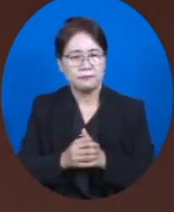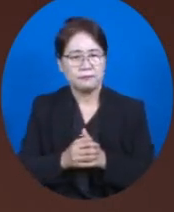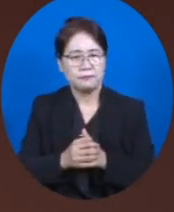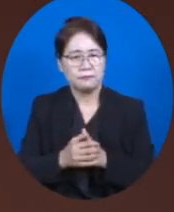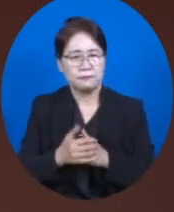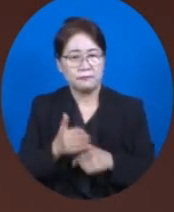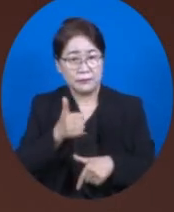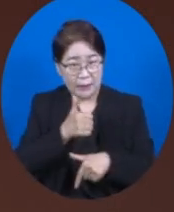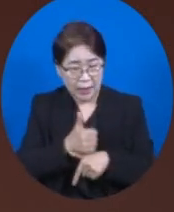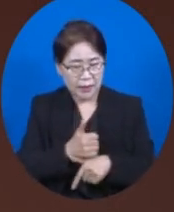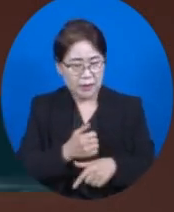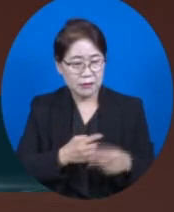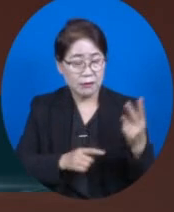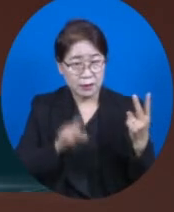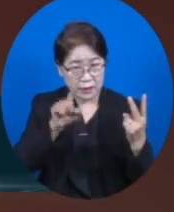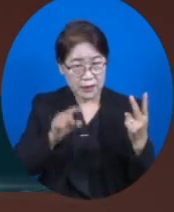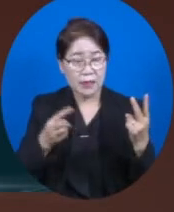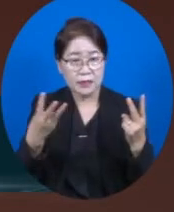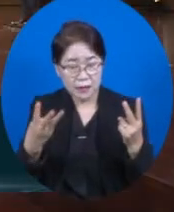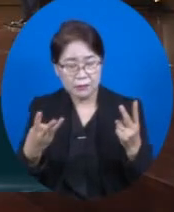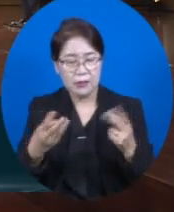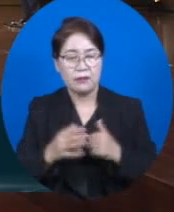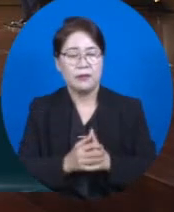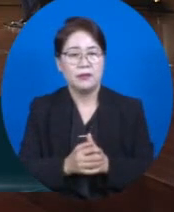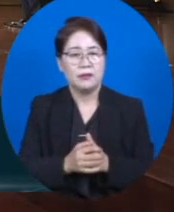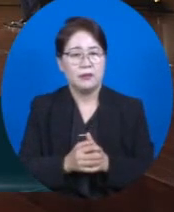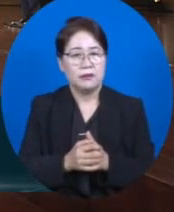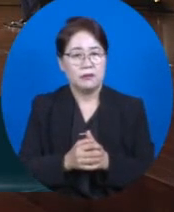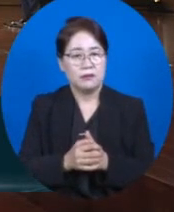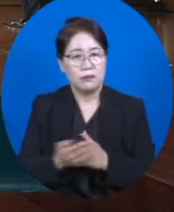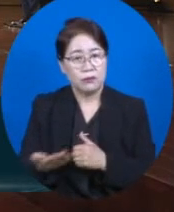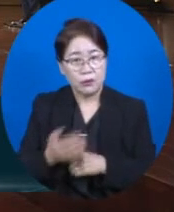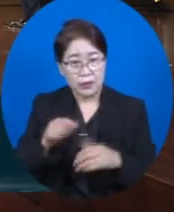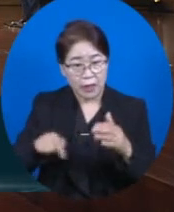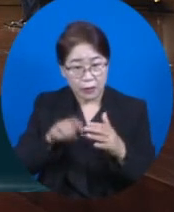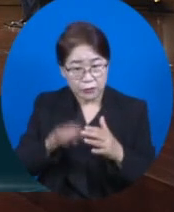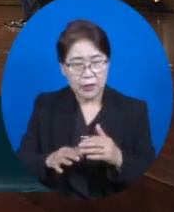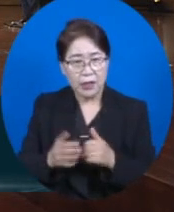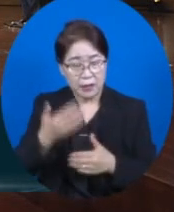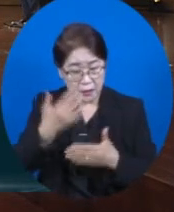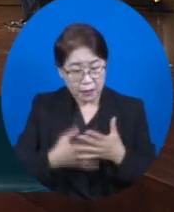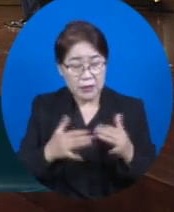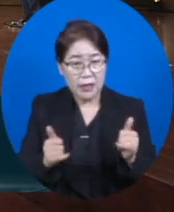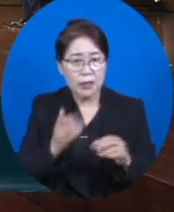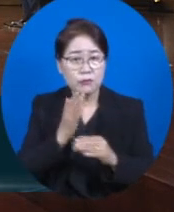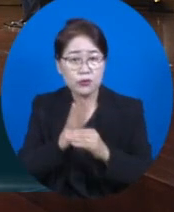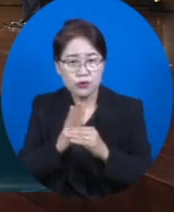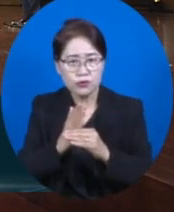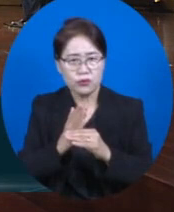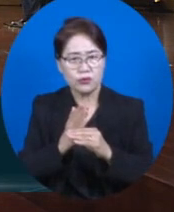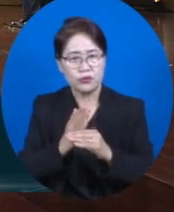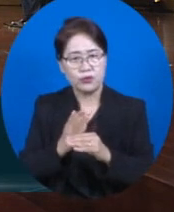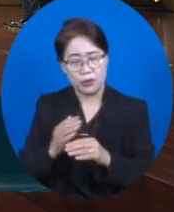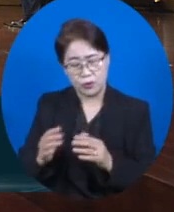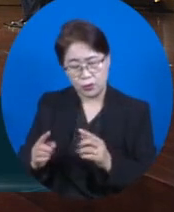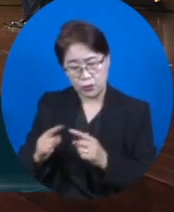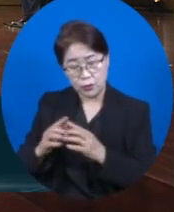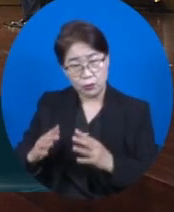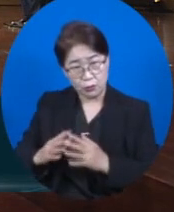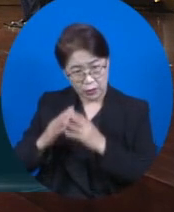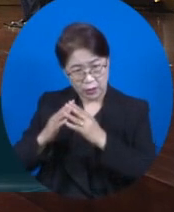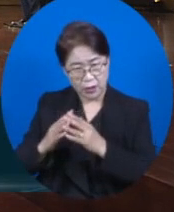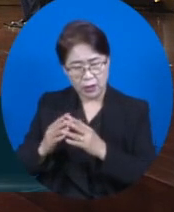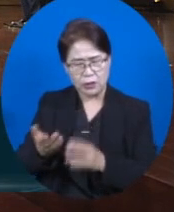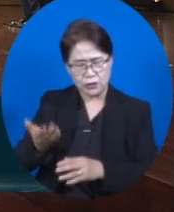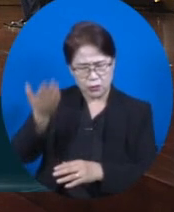3절에 보게 되면 이런 말씀이 나옵니다 다 같이 읽겠습니다 너희 가운데에 남아 있는 자 중에서이 성전에 이전